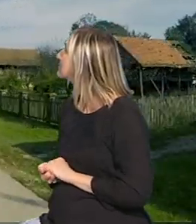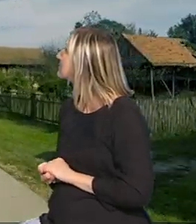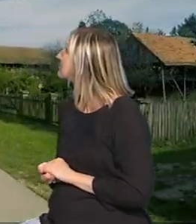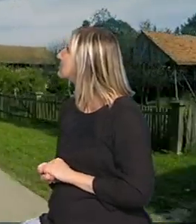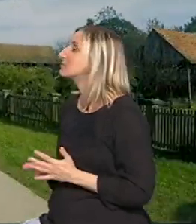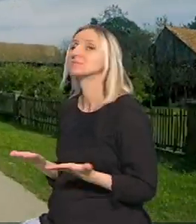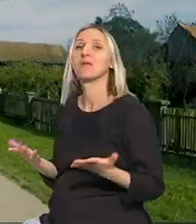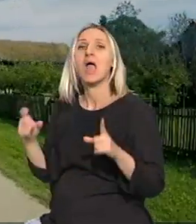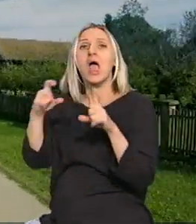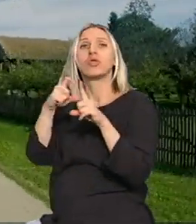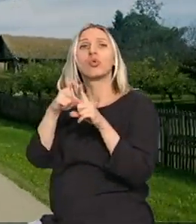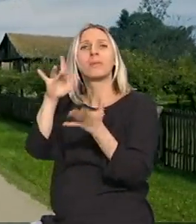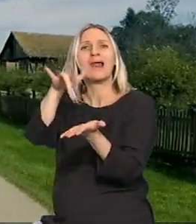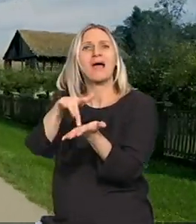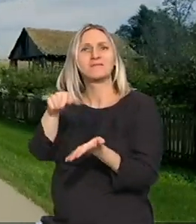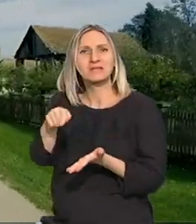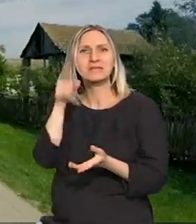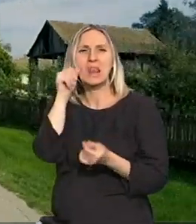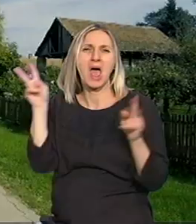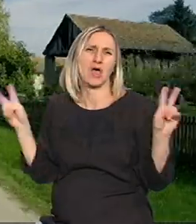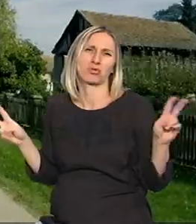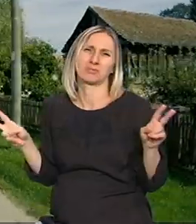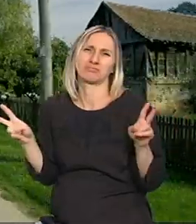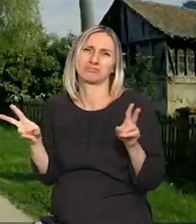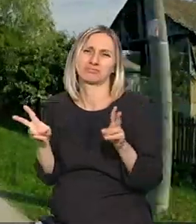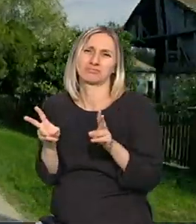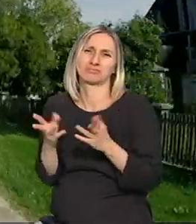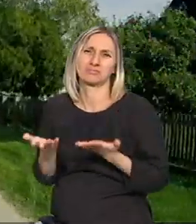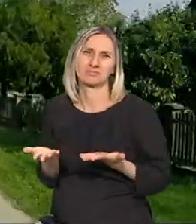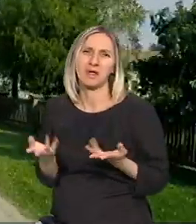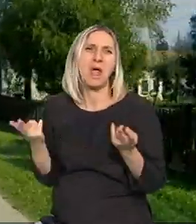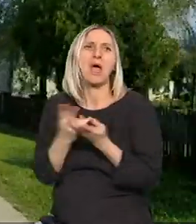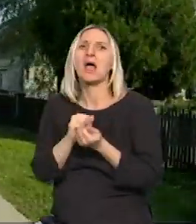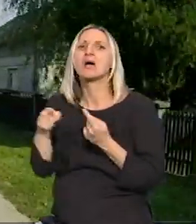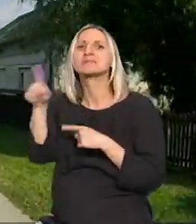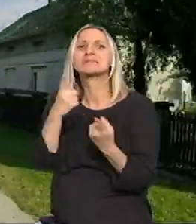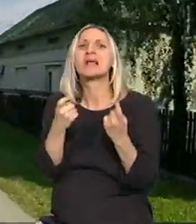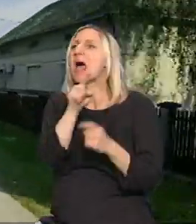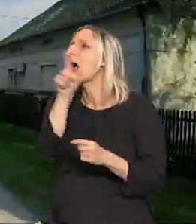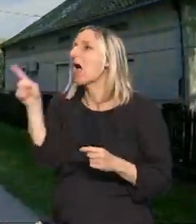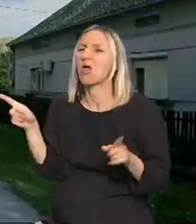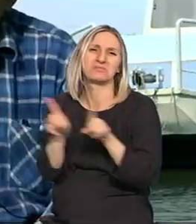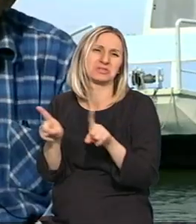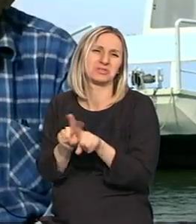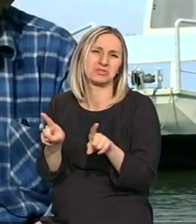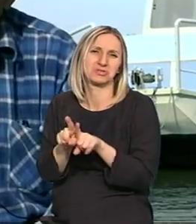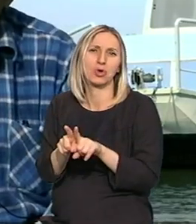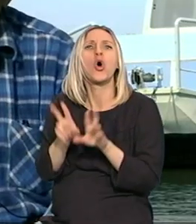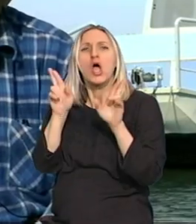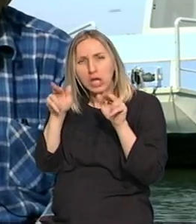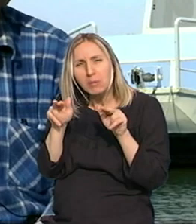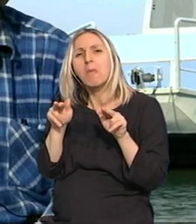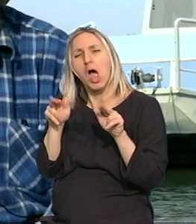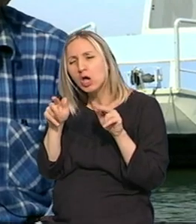U Dubravici se narod smanjuje, kao i u svim selima. Ima